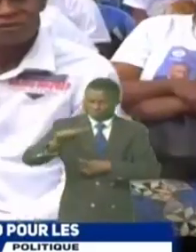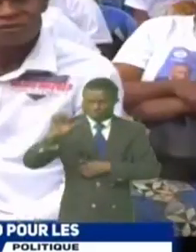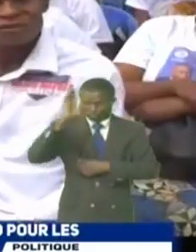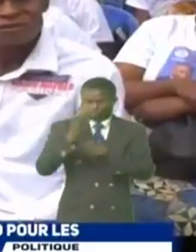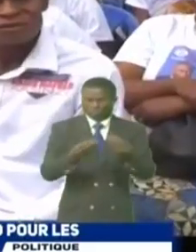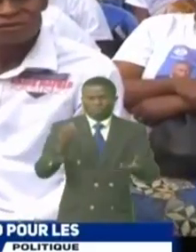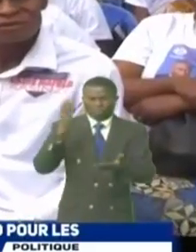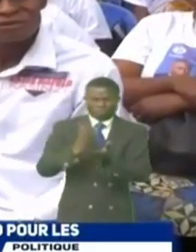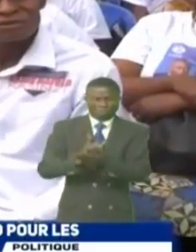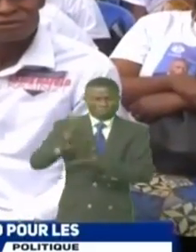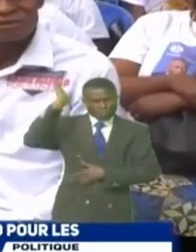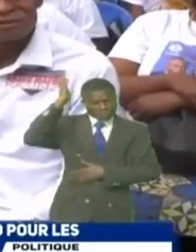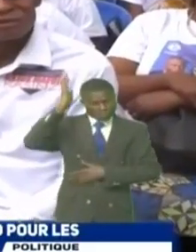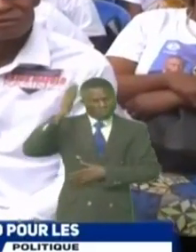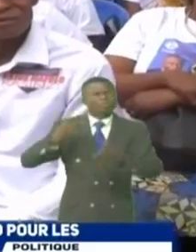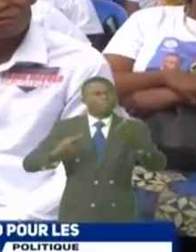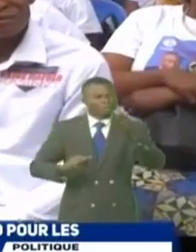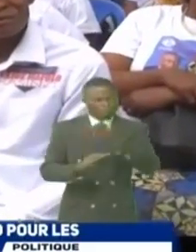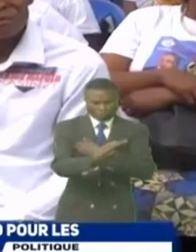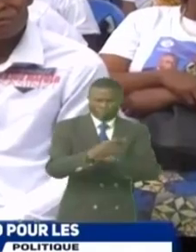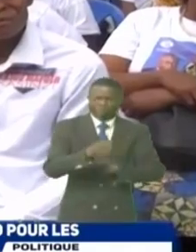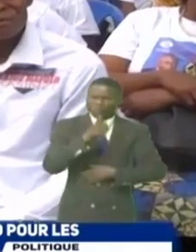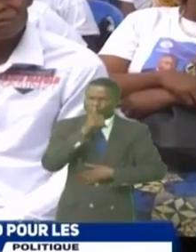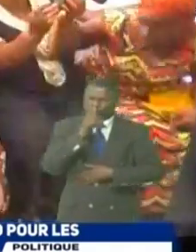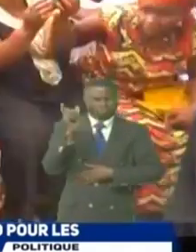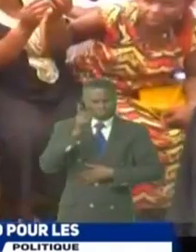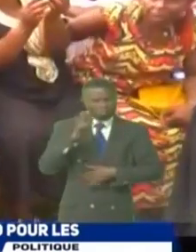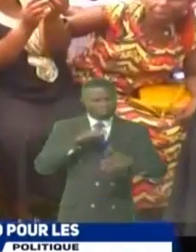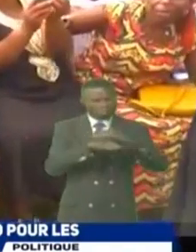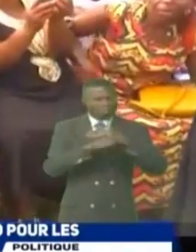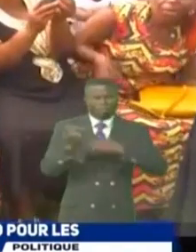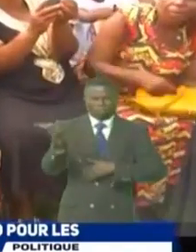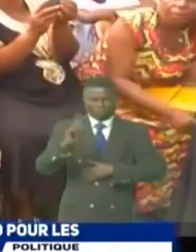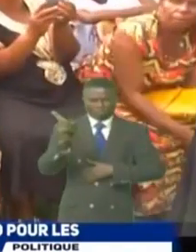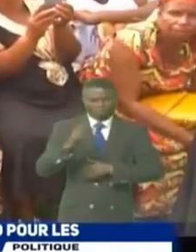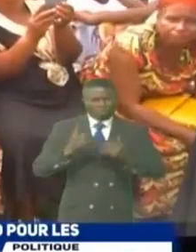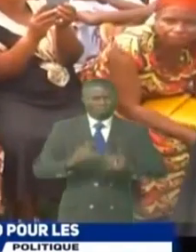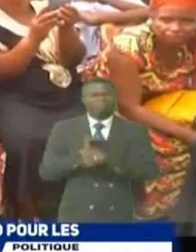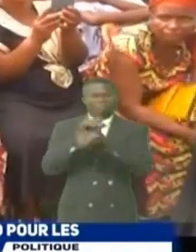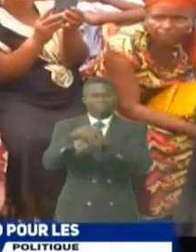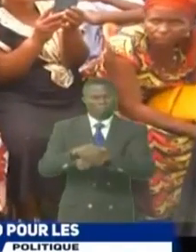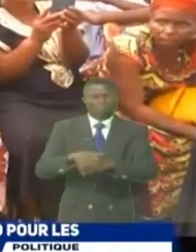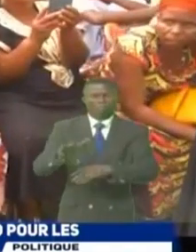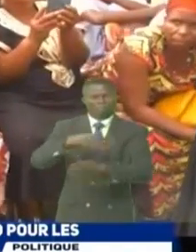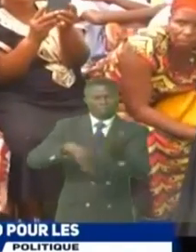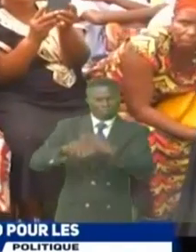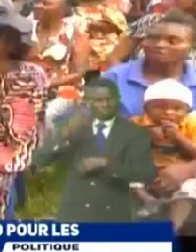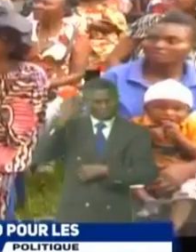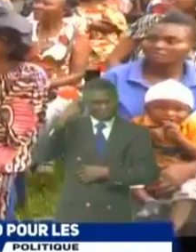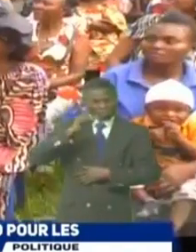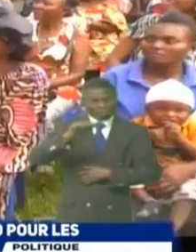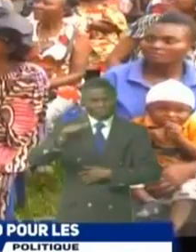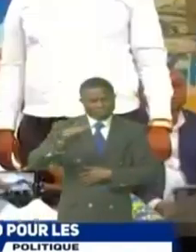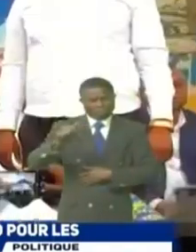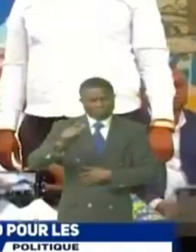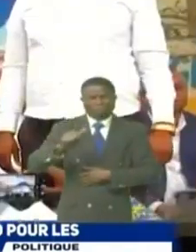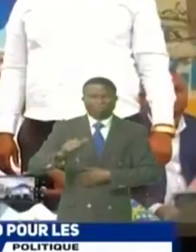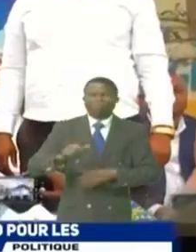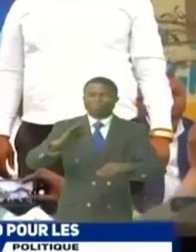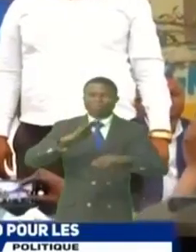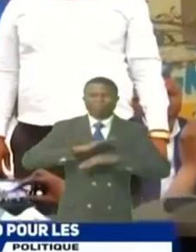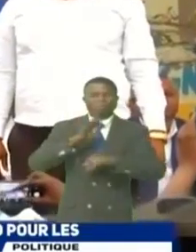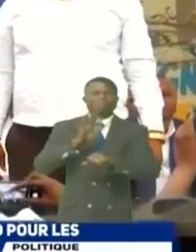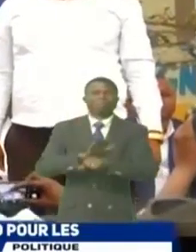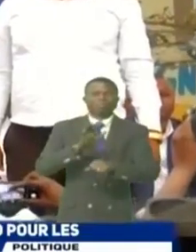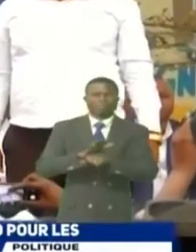ne dénoncez pas ces inciviques qui sont dans vos milieux respectifs, donc vous contribuez à votre insécurité. C'est sur une note de